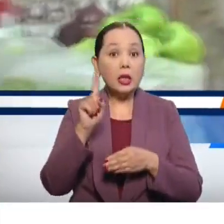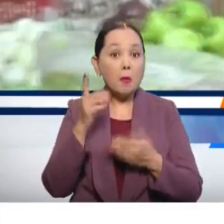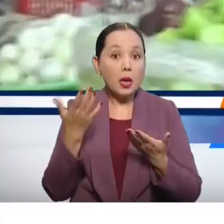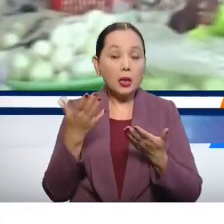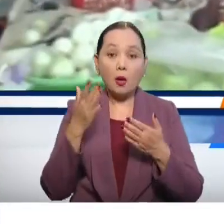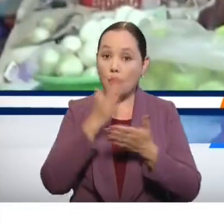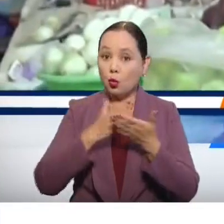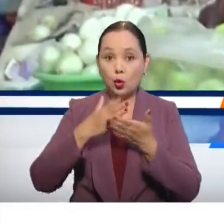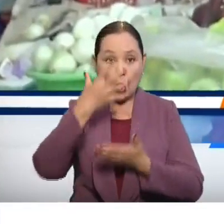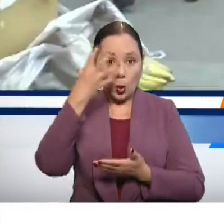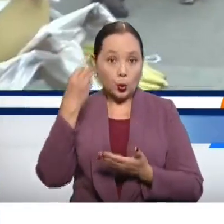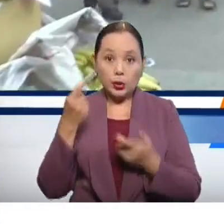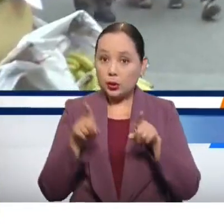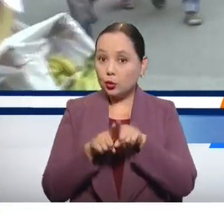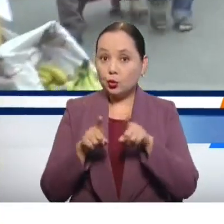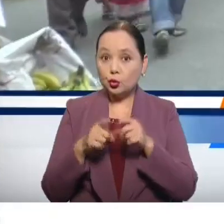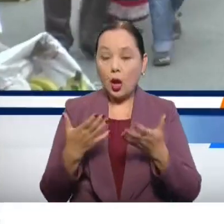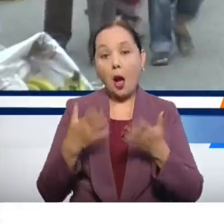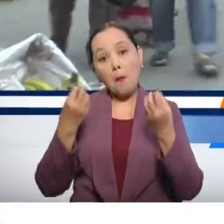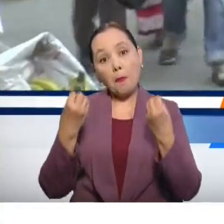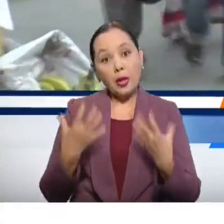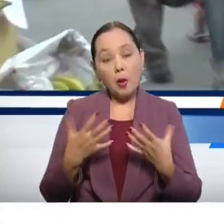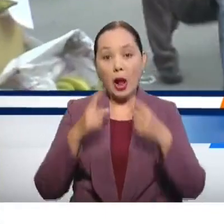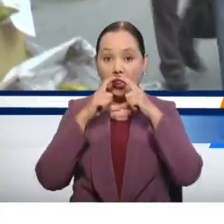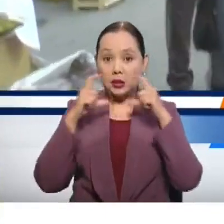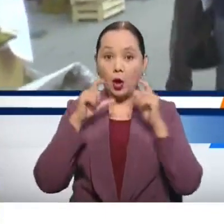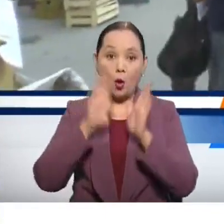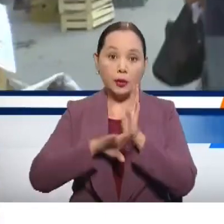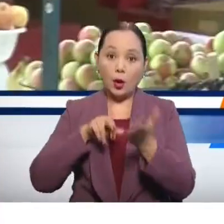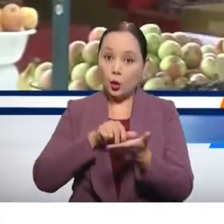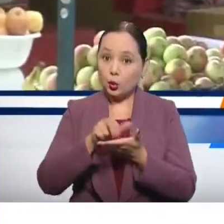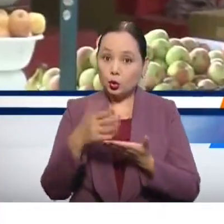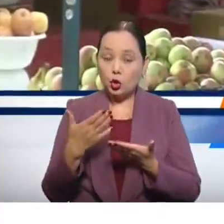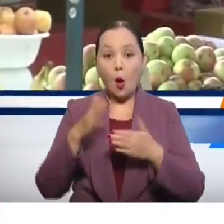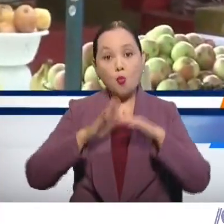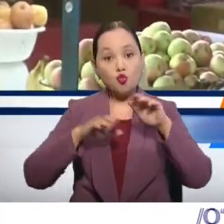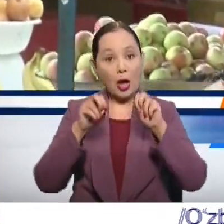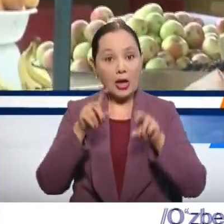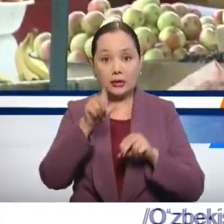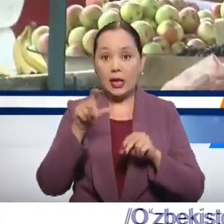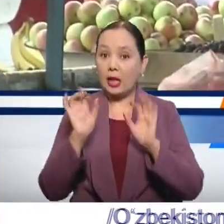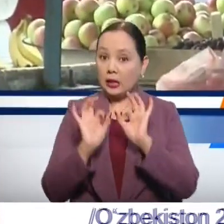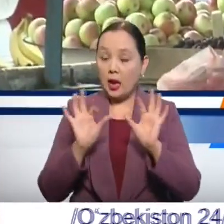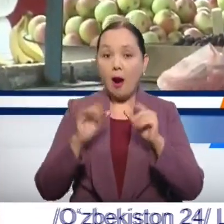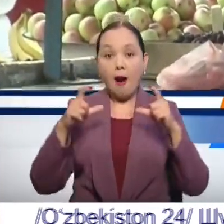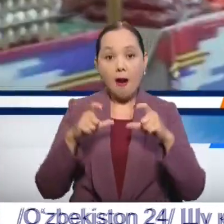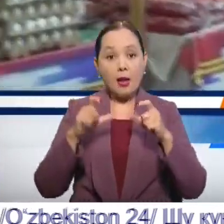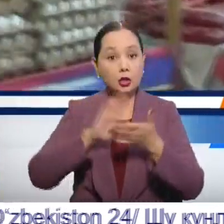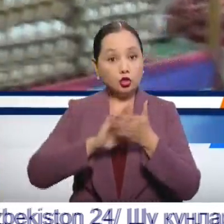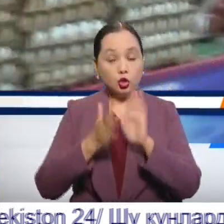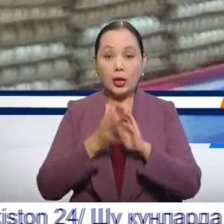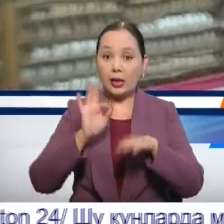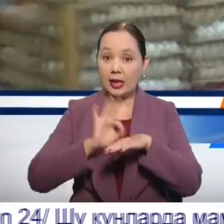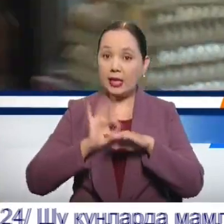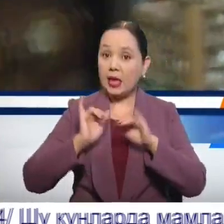ekanligini butunlay unutvorishgan shekilli bemalol niqob taqmasdan yurishibdi. Mutaxassislarning ta'kidlashicha, karantin sharoitida